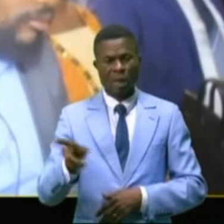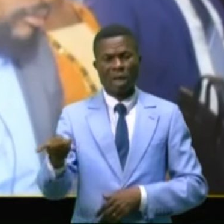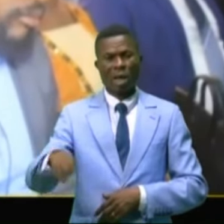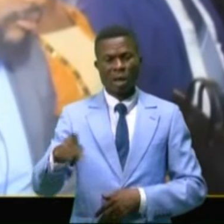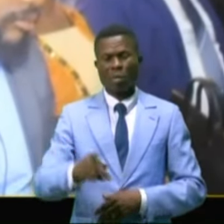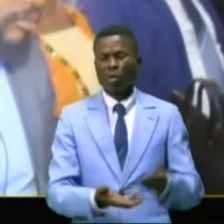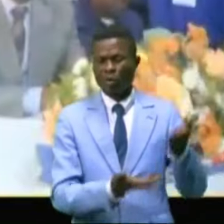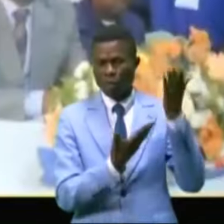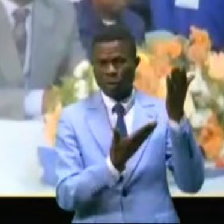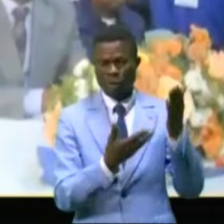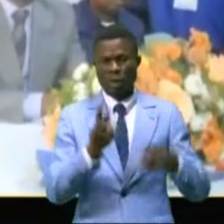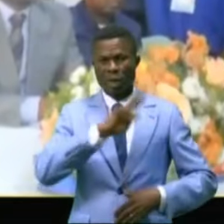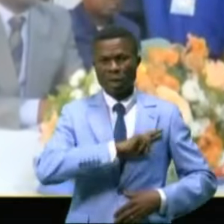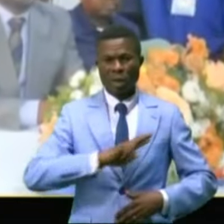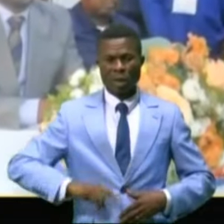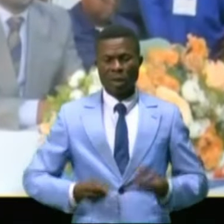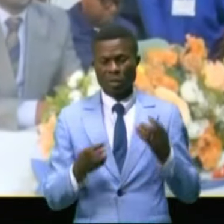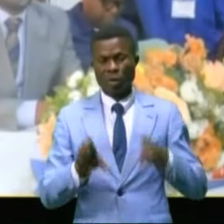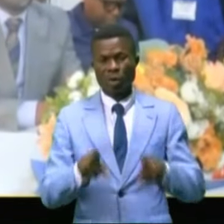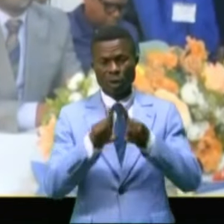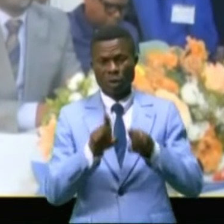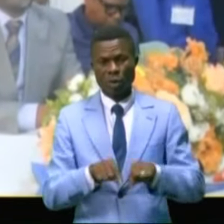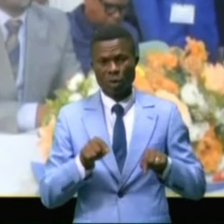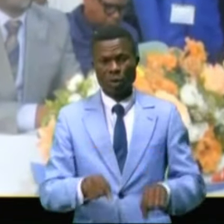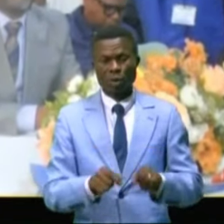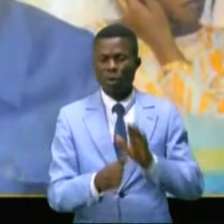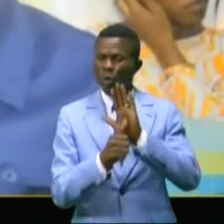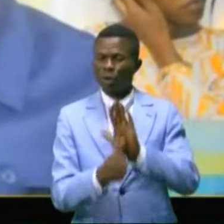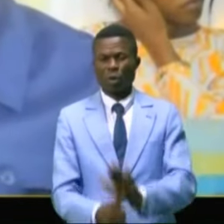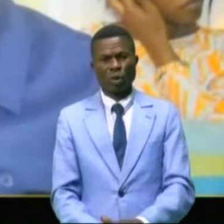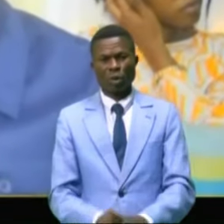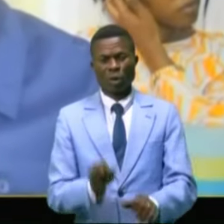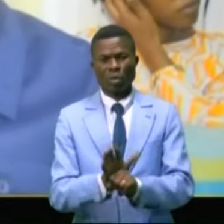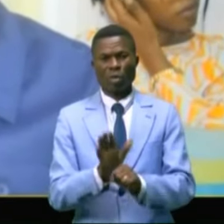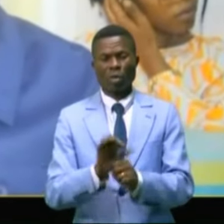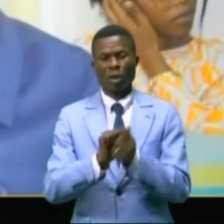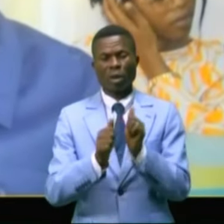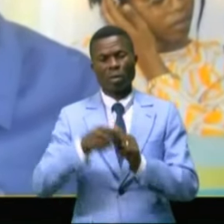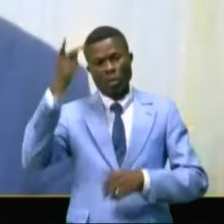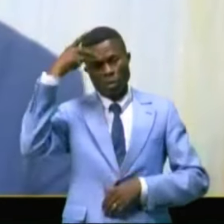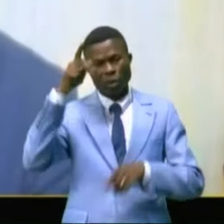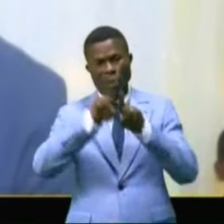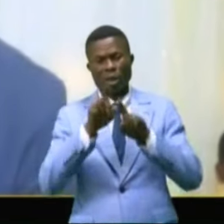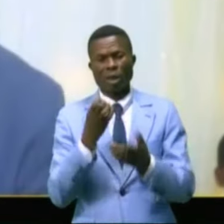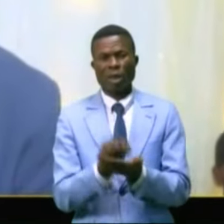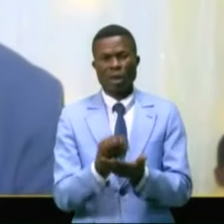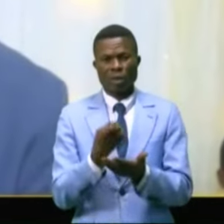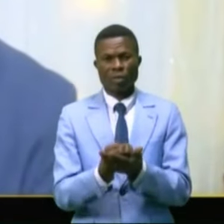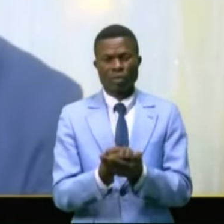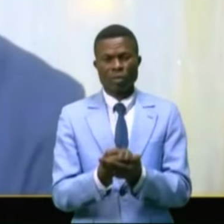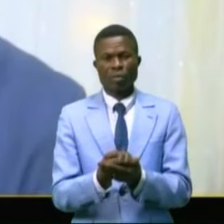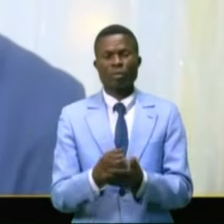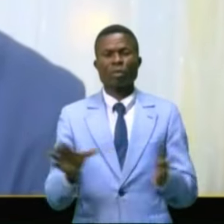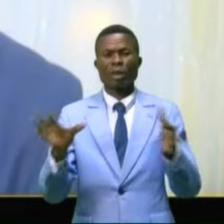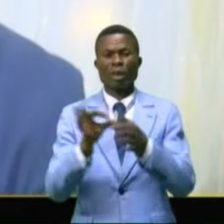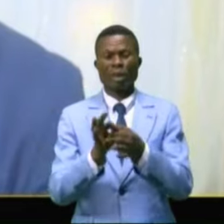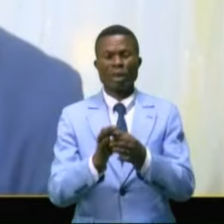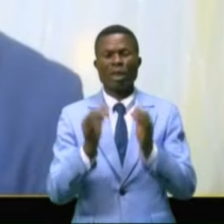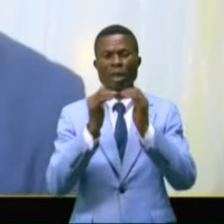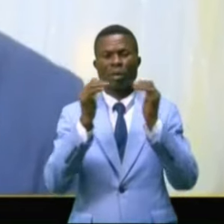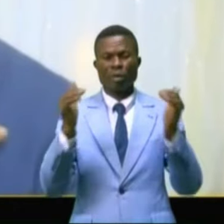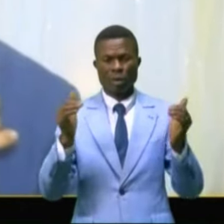provinces phare de la RDC mais aujourd'hui en recul sur le plan politique et économique dans l'unité la